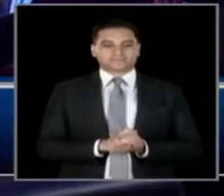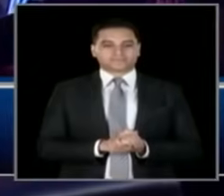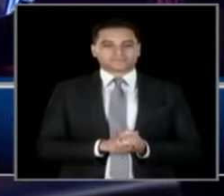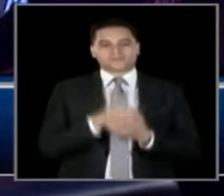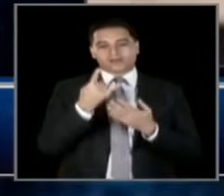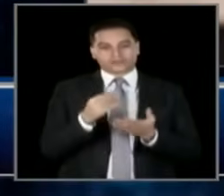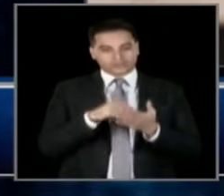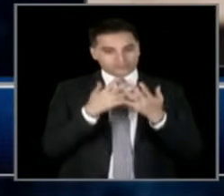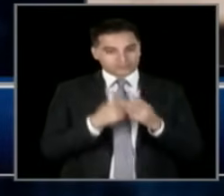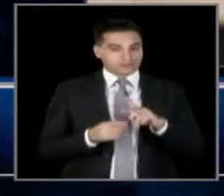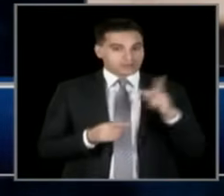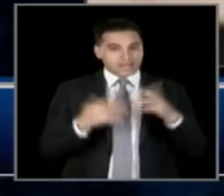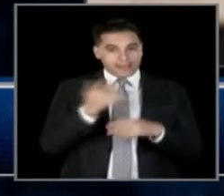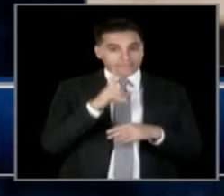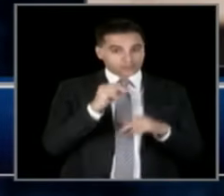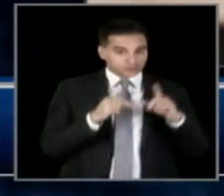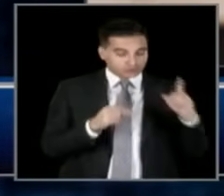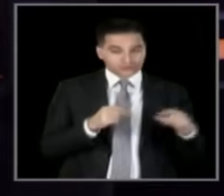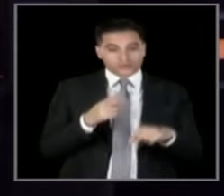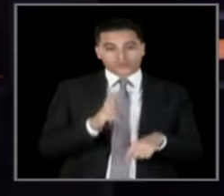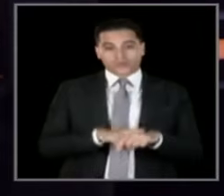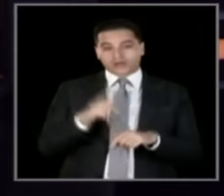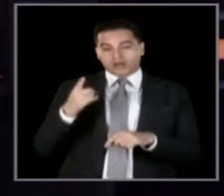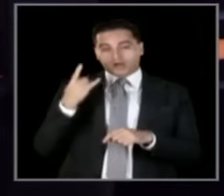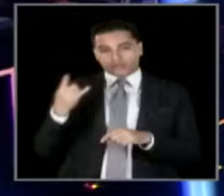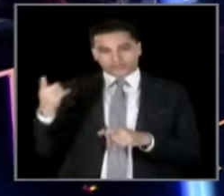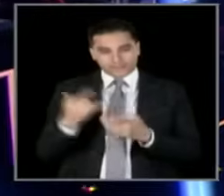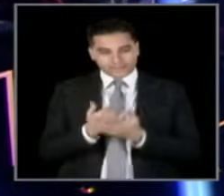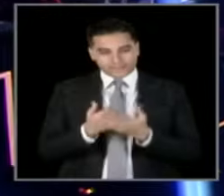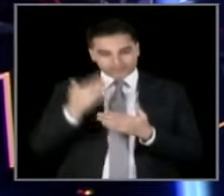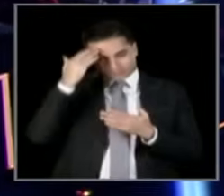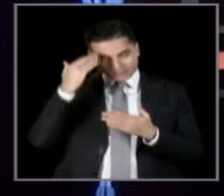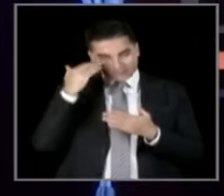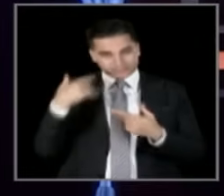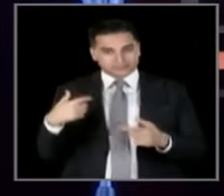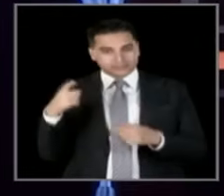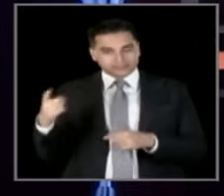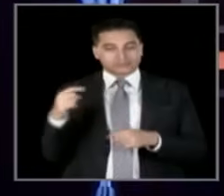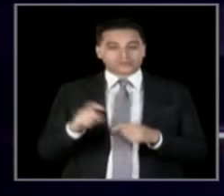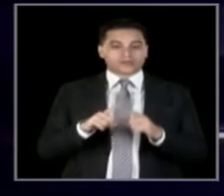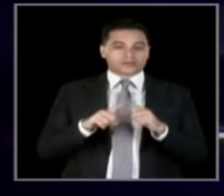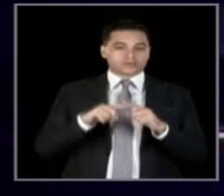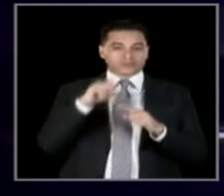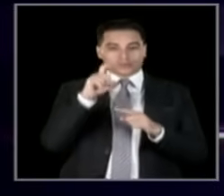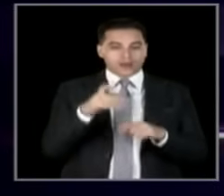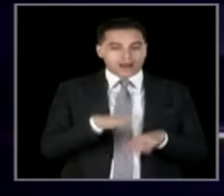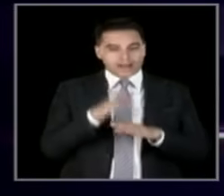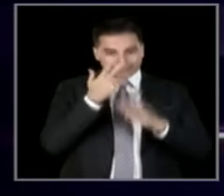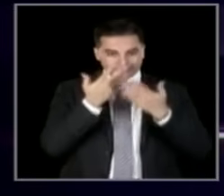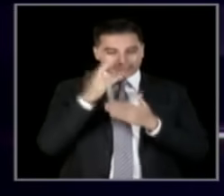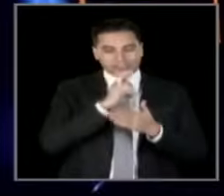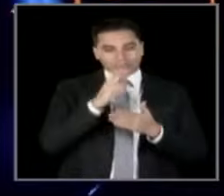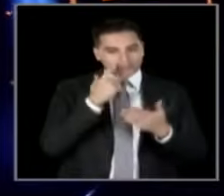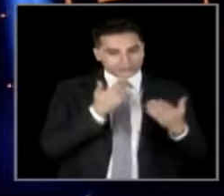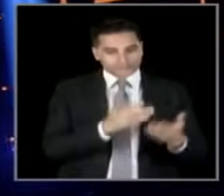10 نقط. النتيجة اتغيرت 20 الرفعي 10 راهبات الأرمن. الرفعي تاريخ